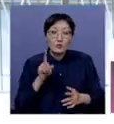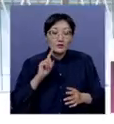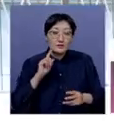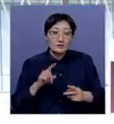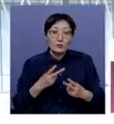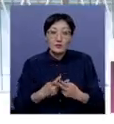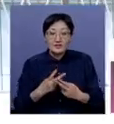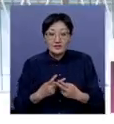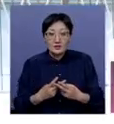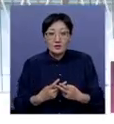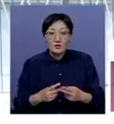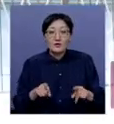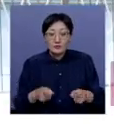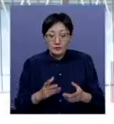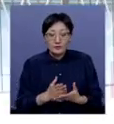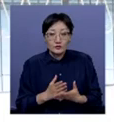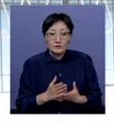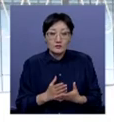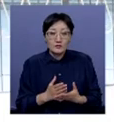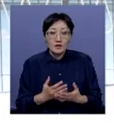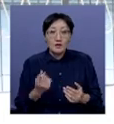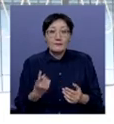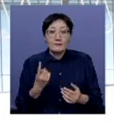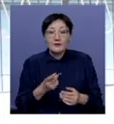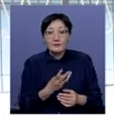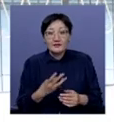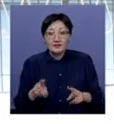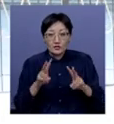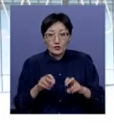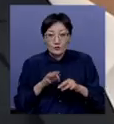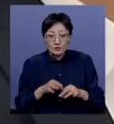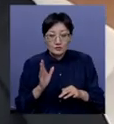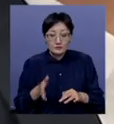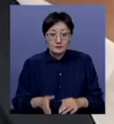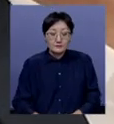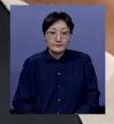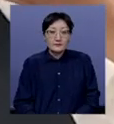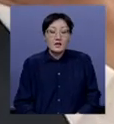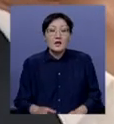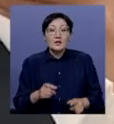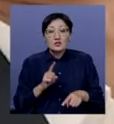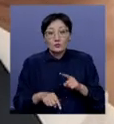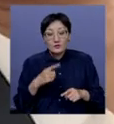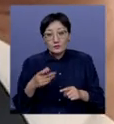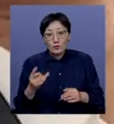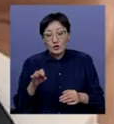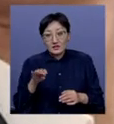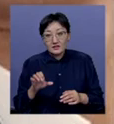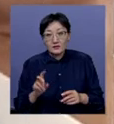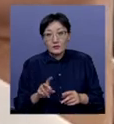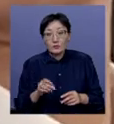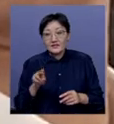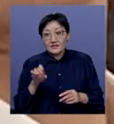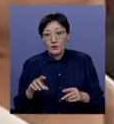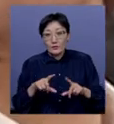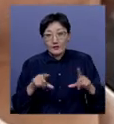ұстау изоляторына қамаққа алынды. Бірқатар сараптамалар тағайындалды. Жақындарының айтуынша Оралбек